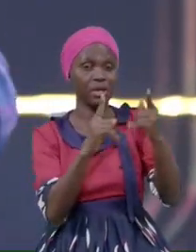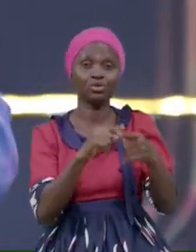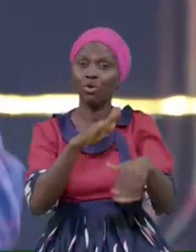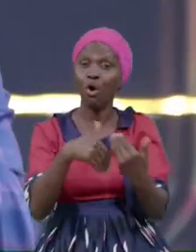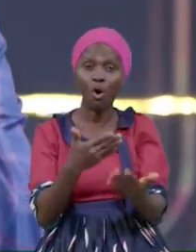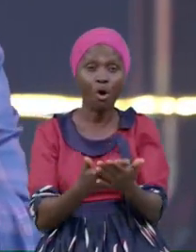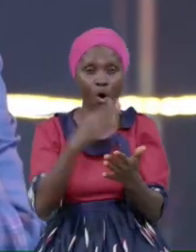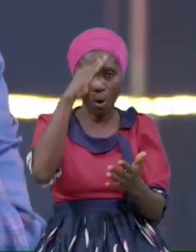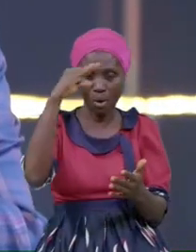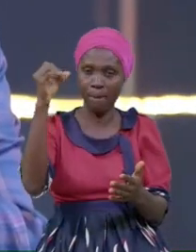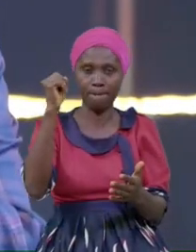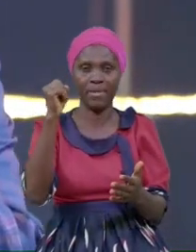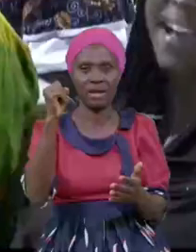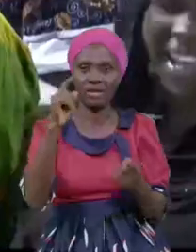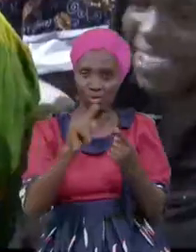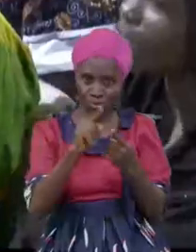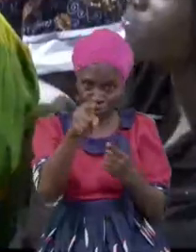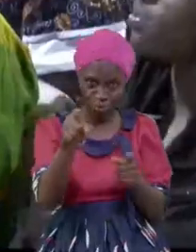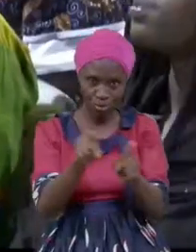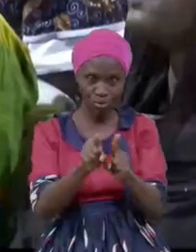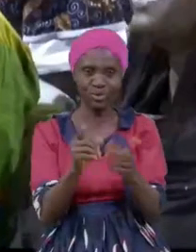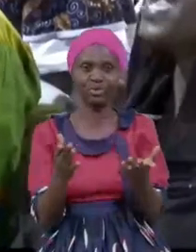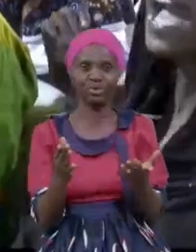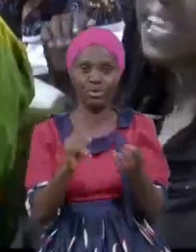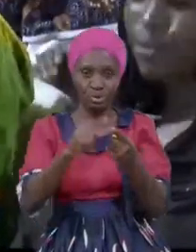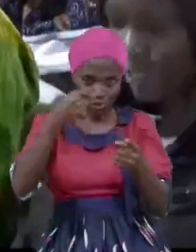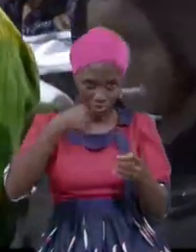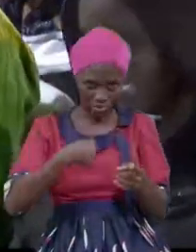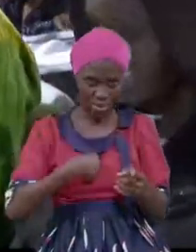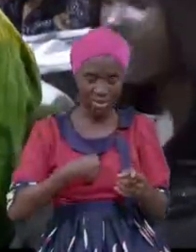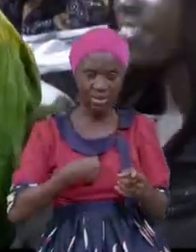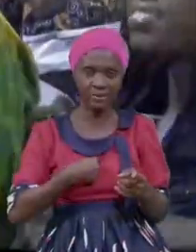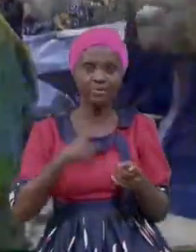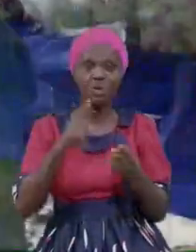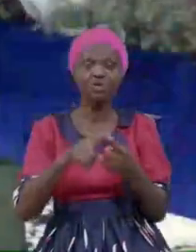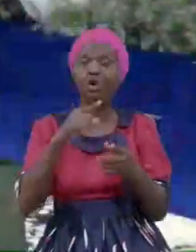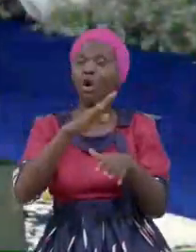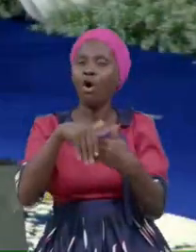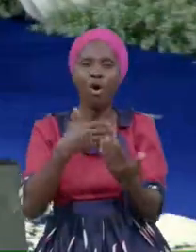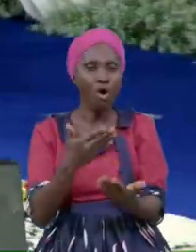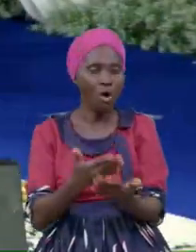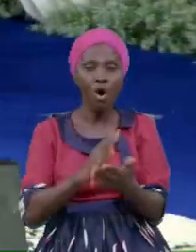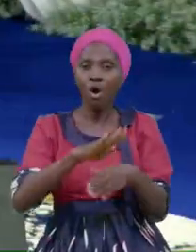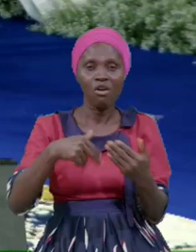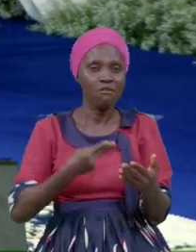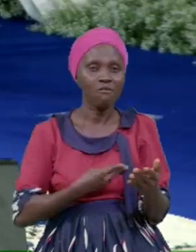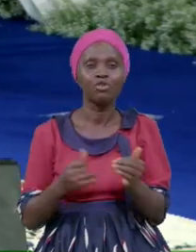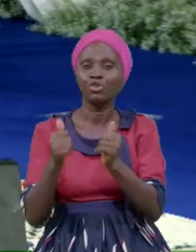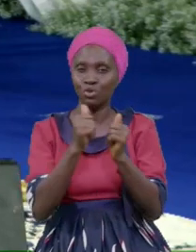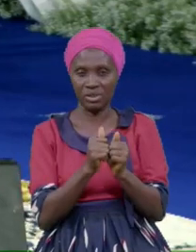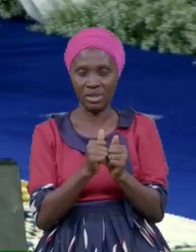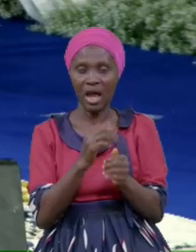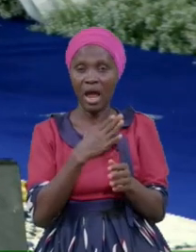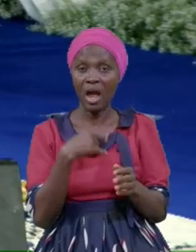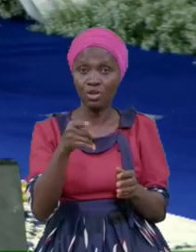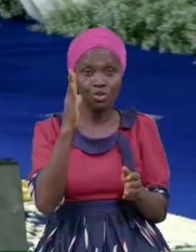hommes. Pour toi, j'ai dit pour moi, pour nous tous, tu l'auras ce